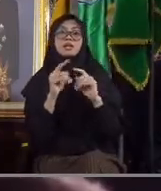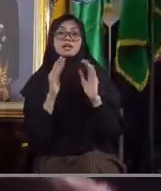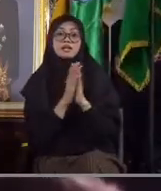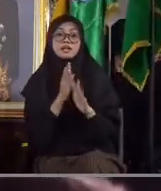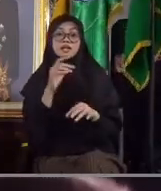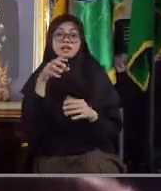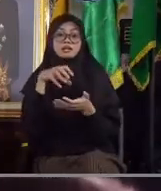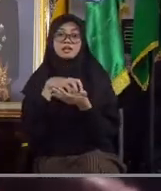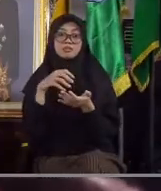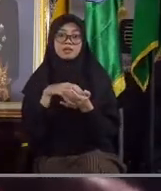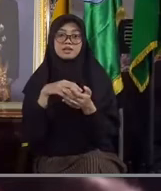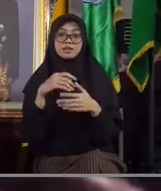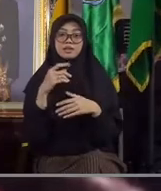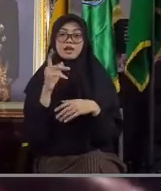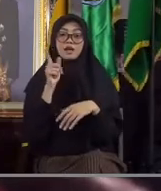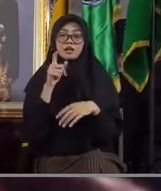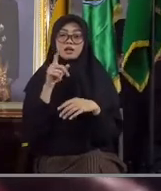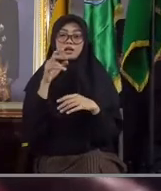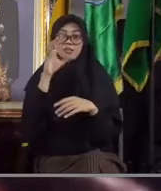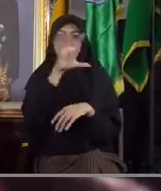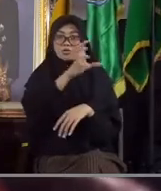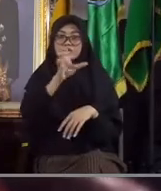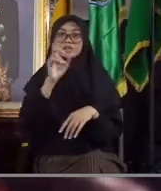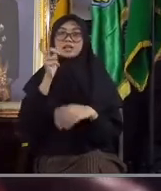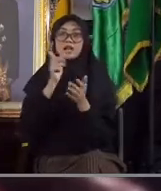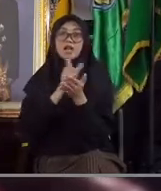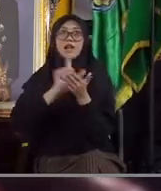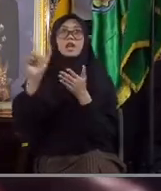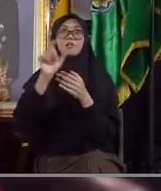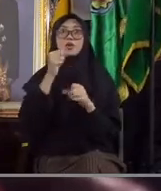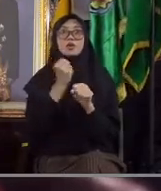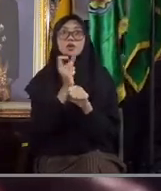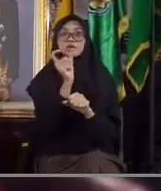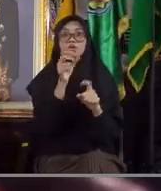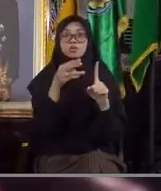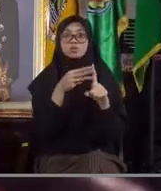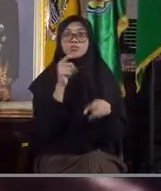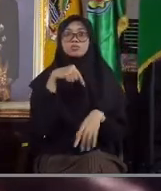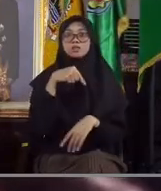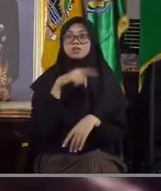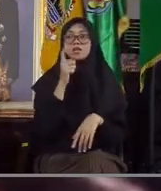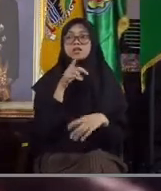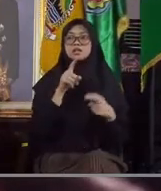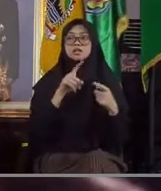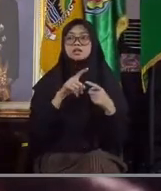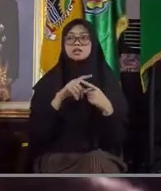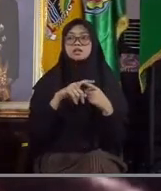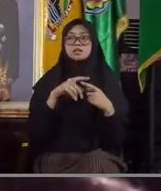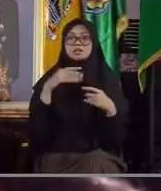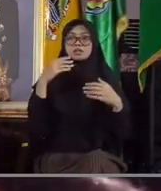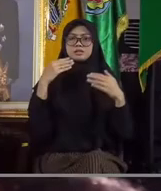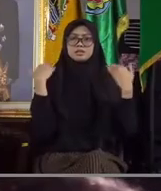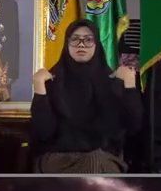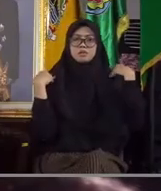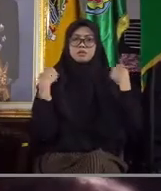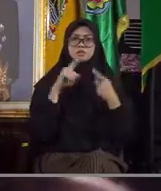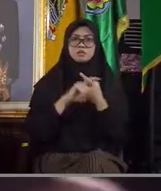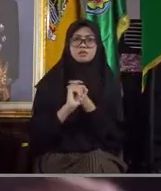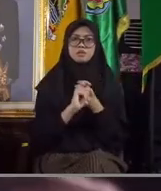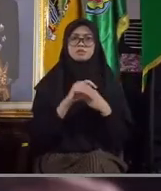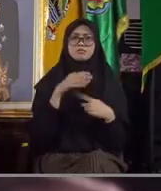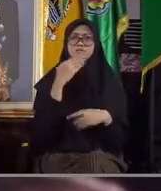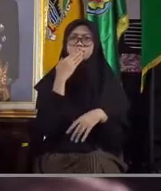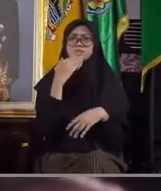Nah ini saya ada 2 lapor Gub Pak, ini dari masyarakat. Yang pertama kita punya di sini ada sahabat di papel kita yang memberikan bahasa isyarat,